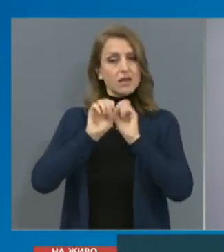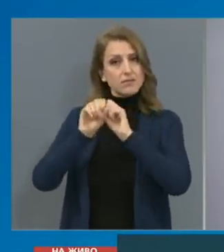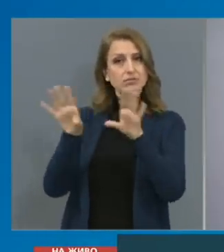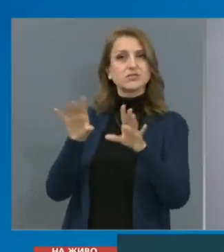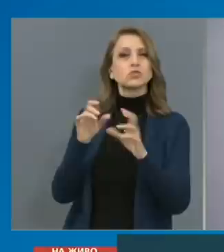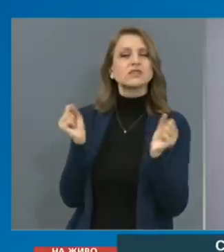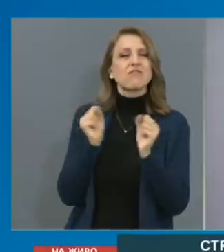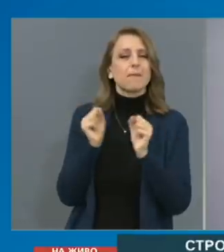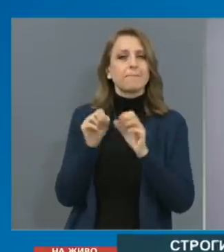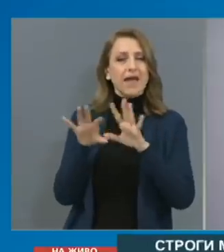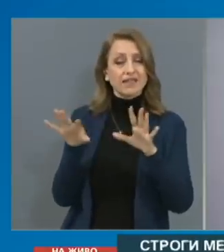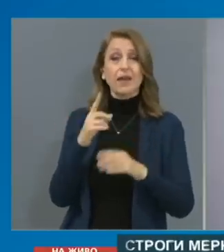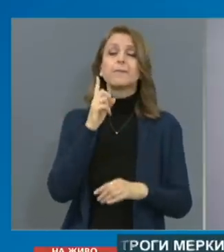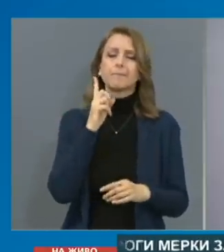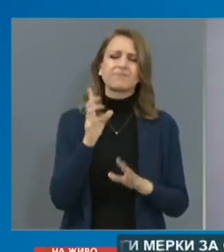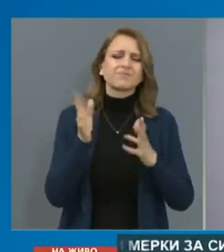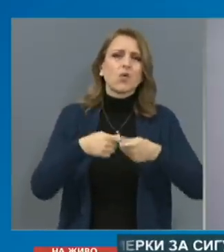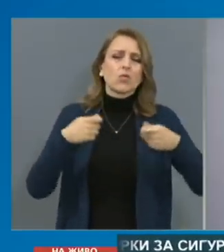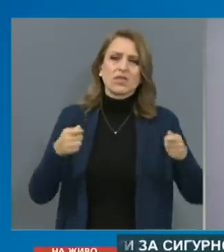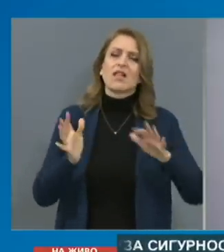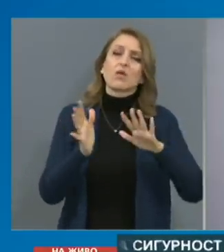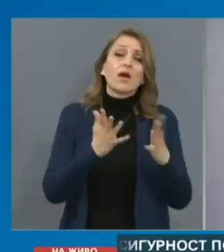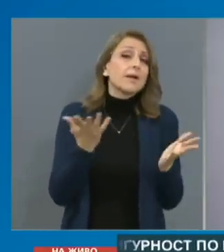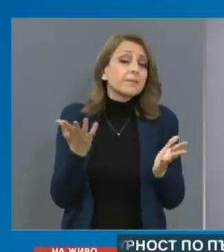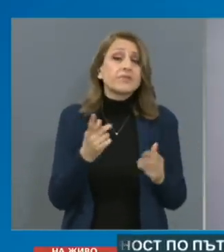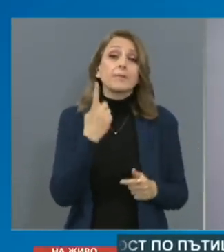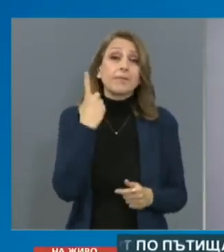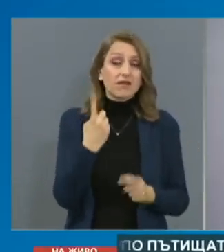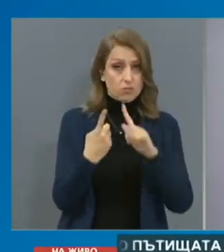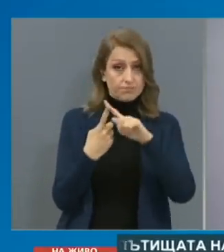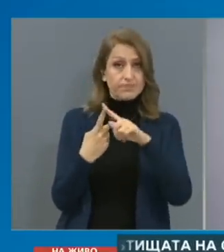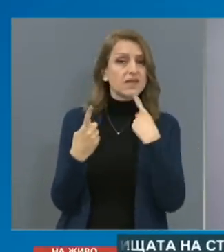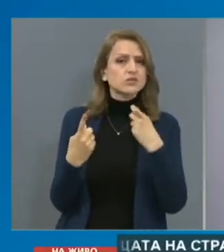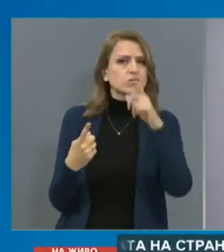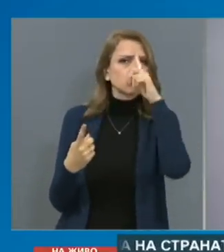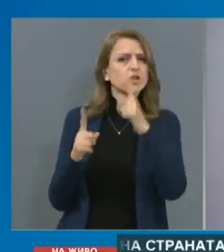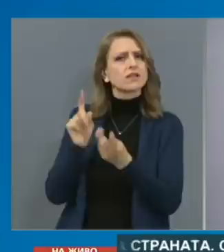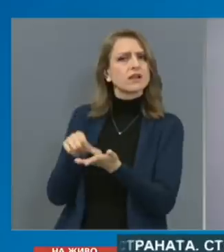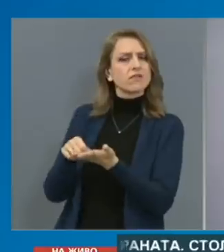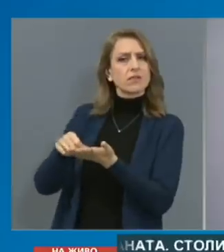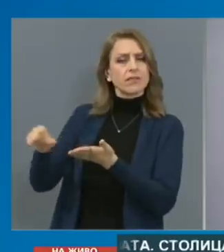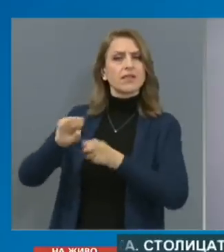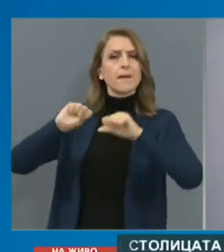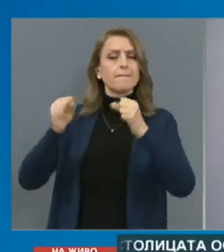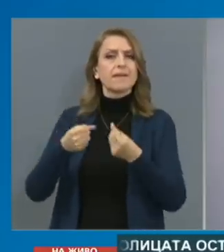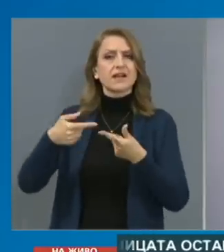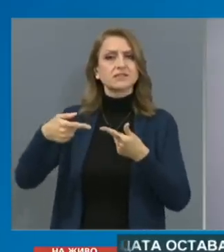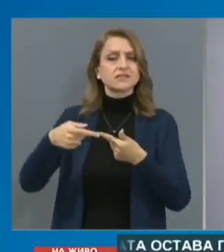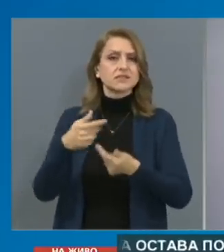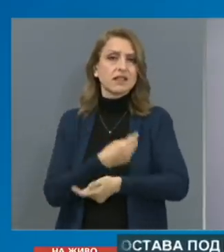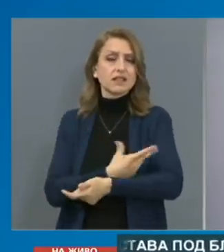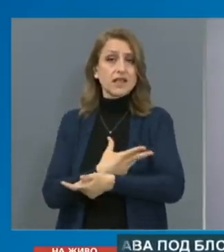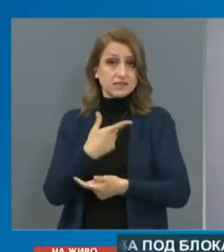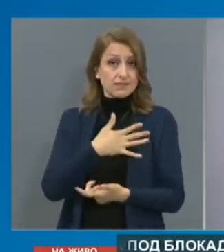случай. Първи ми въпрос е защо се налага жена да си плаща за бърз тест, предвид, че очевидно има симптоми